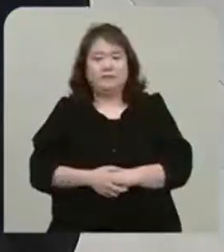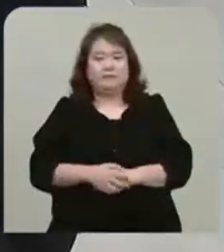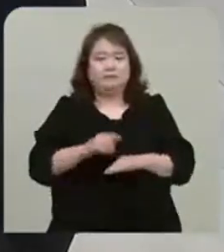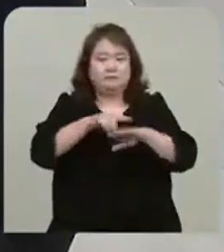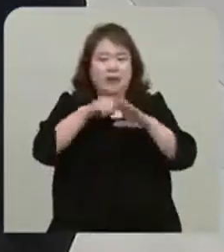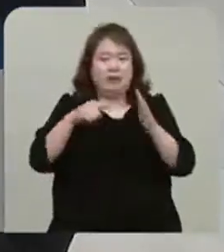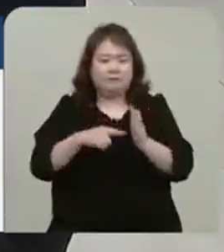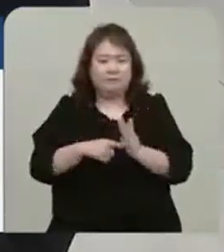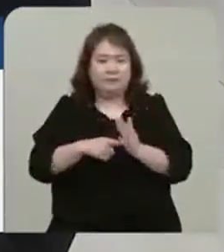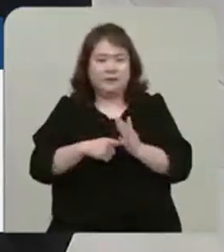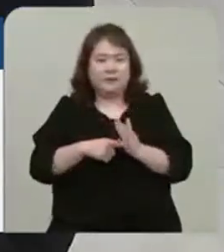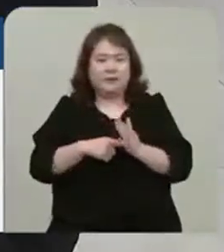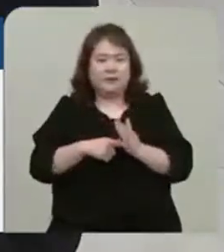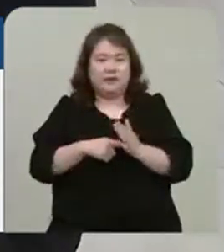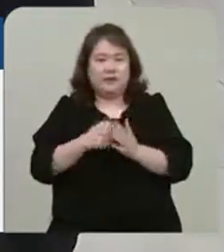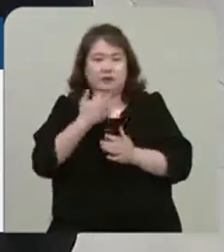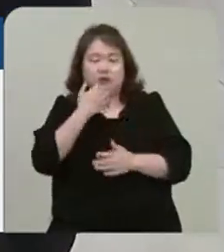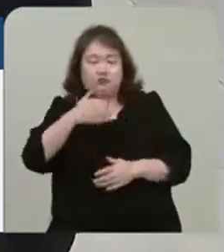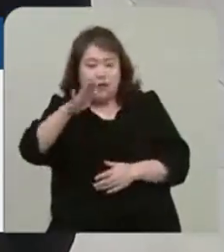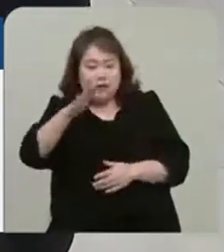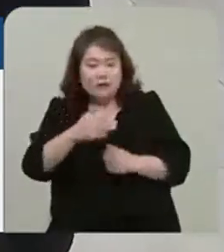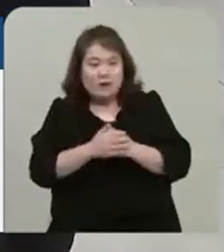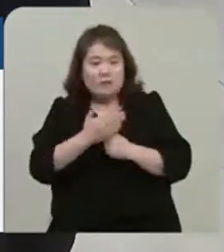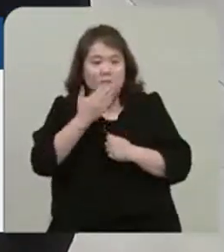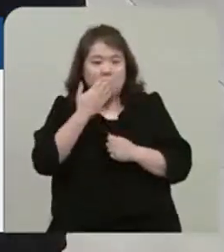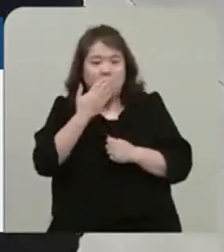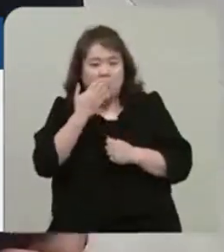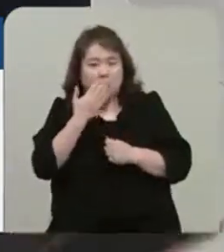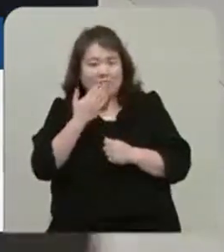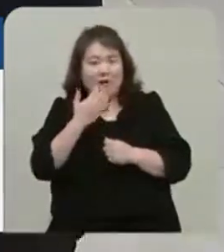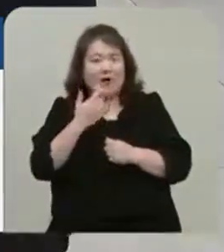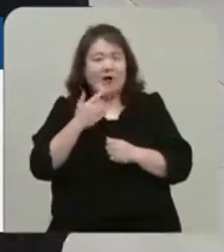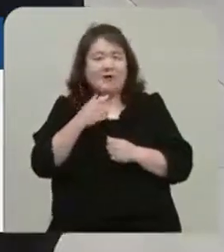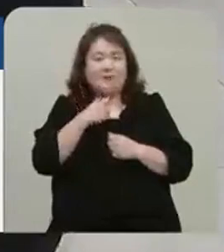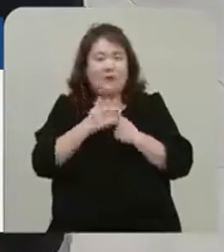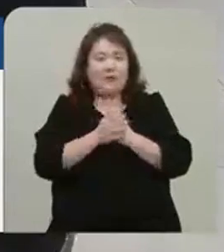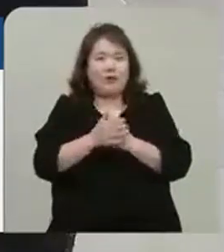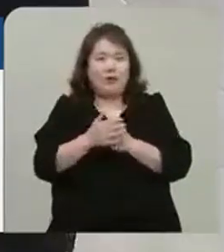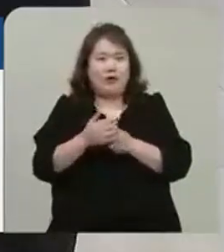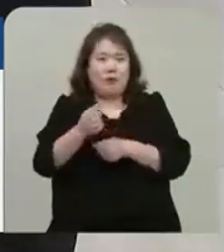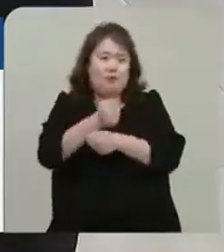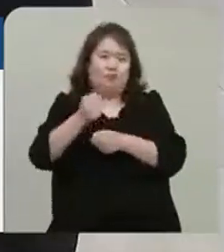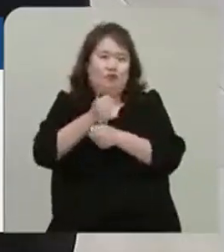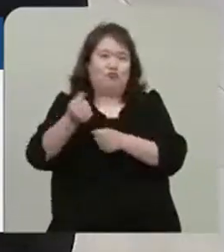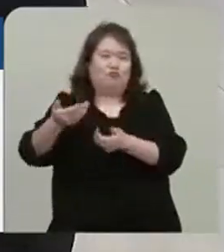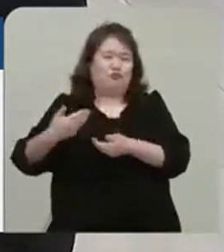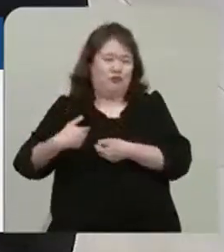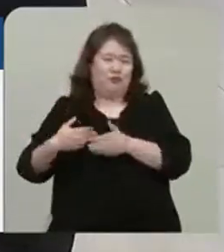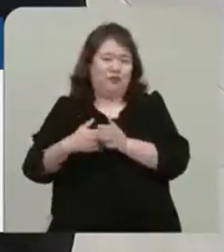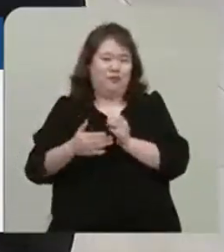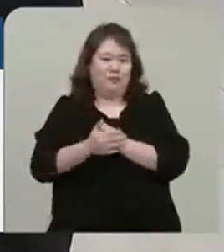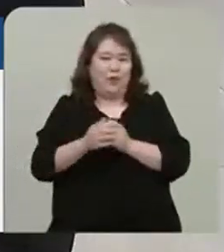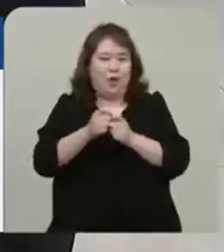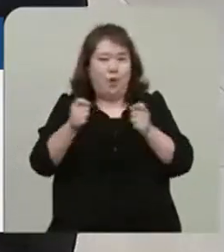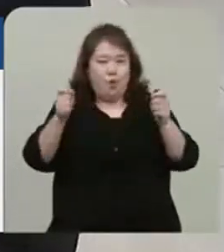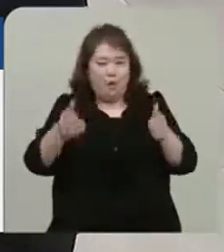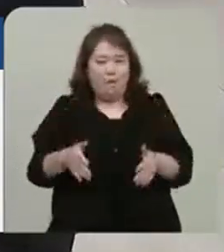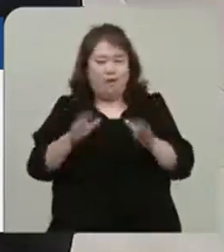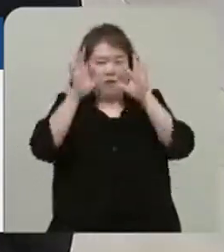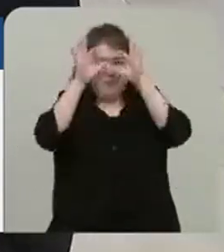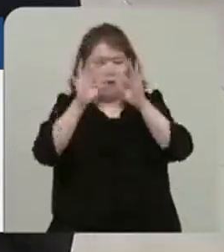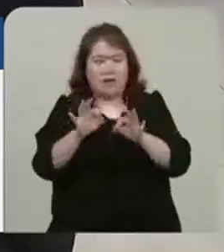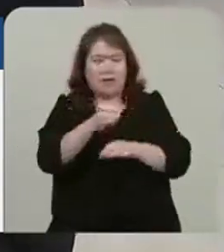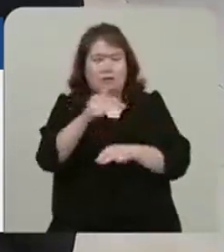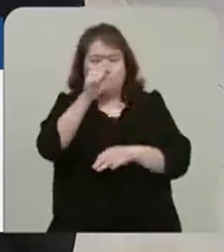마음이 그래도 가서 또 먹었으면 하는 마음에 이것저것 싸주시더라고요. 오랜만에 봤는데 너무 좋고